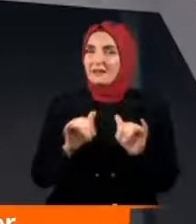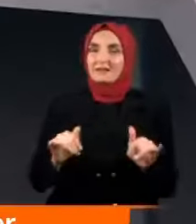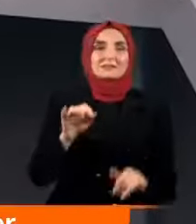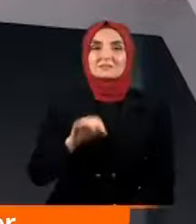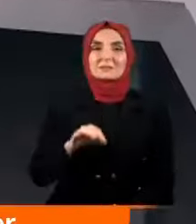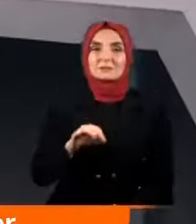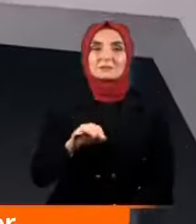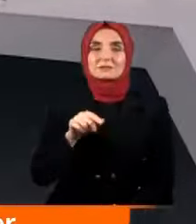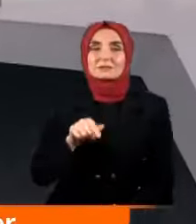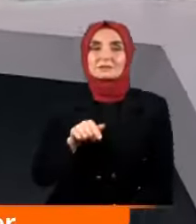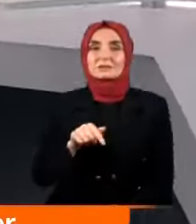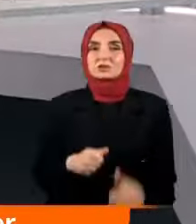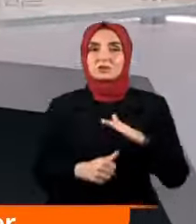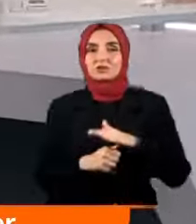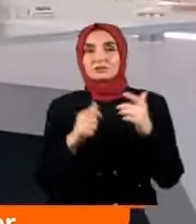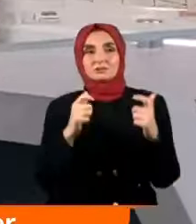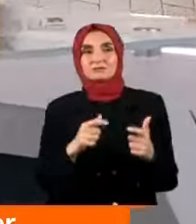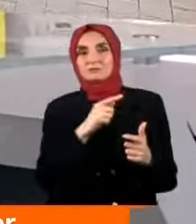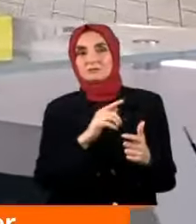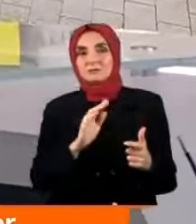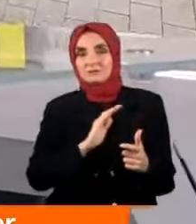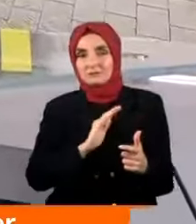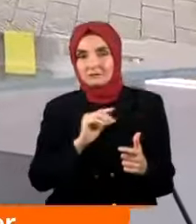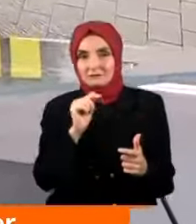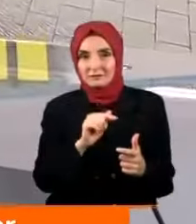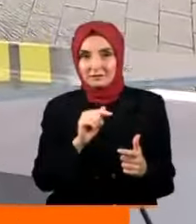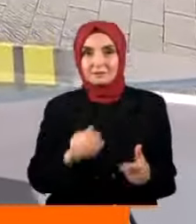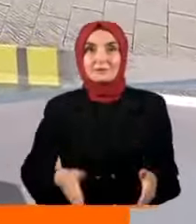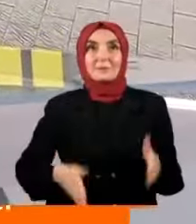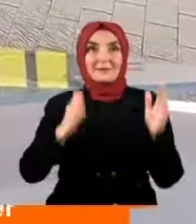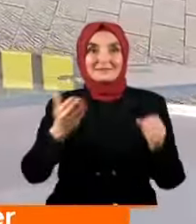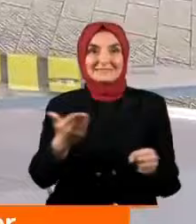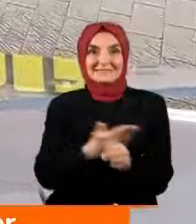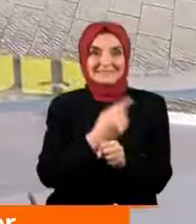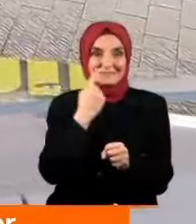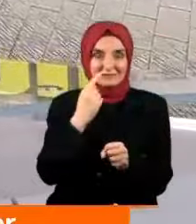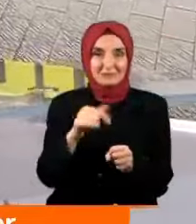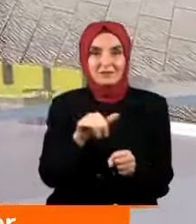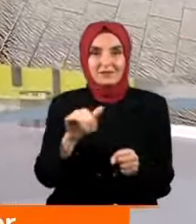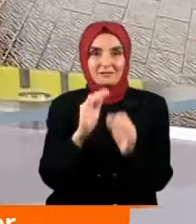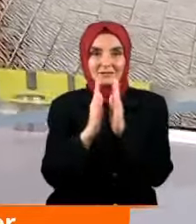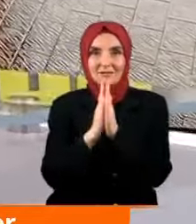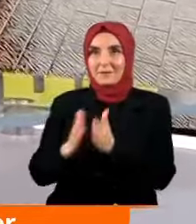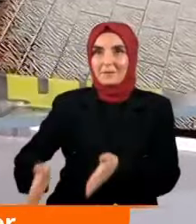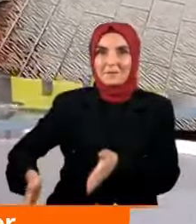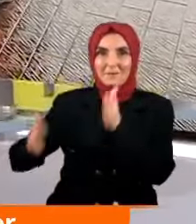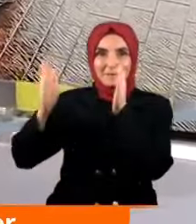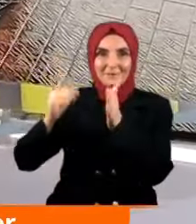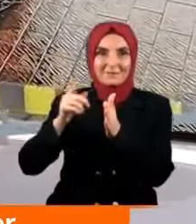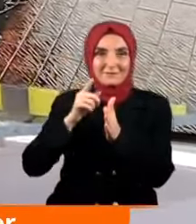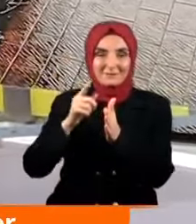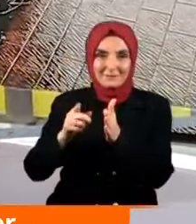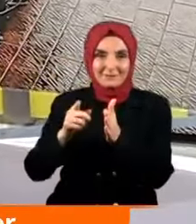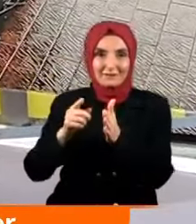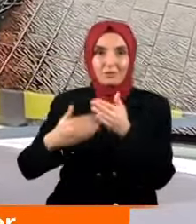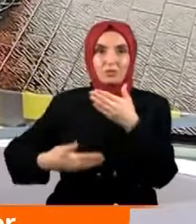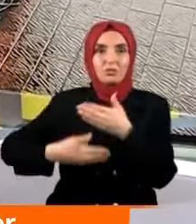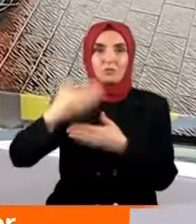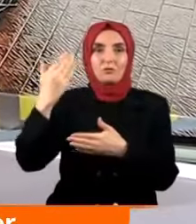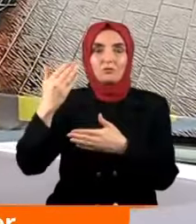Bir binanın yıkımı sırasında bitişikteki apartmandaki odalardan biri bir anda korkuluksuz balkona düştü. O dairede ünlü bir